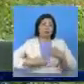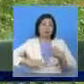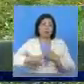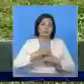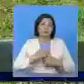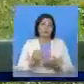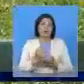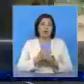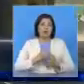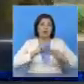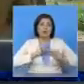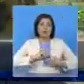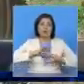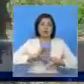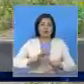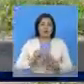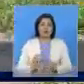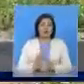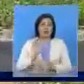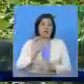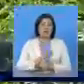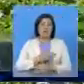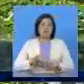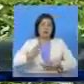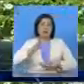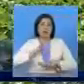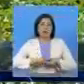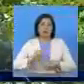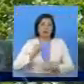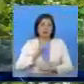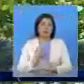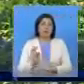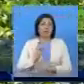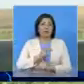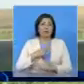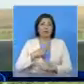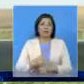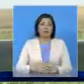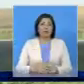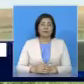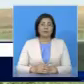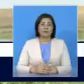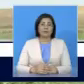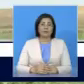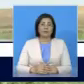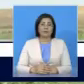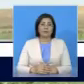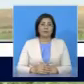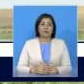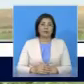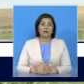өнім жинау жұмыстары жүргізіледі. Тасымалдау қиын, көбіне кәсіпкерлердің өздері келіп алып кетеді. Ну, дальнейшем планов много